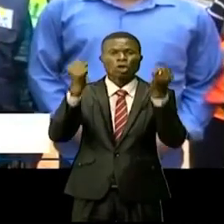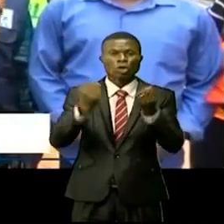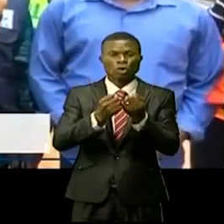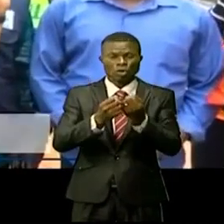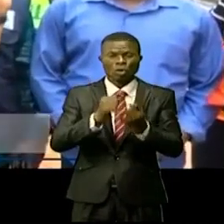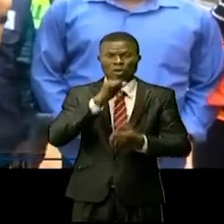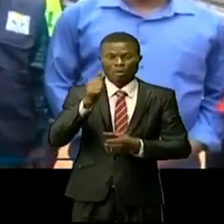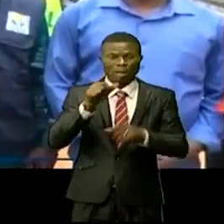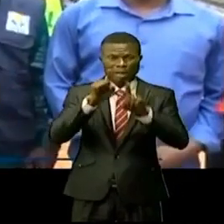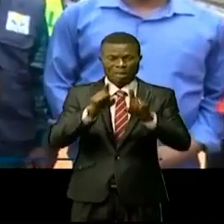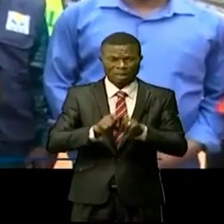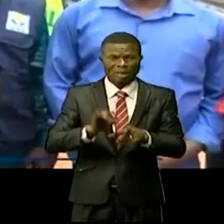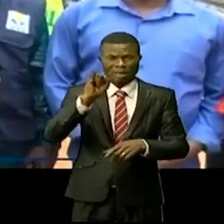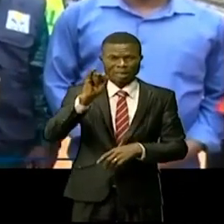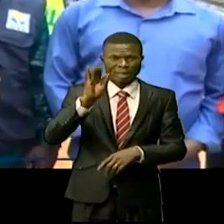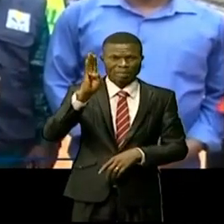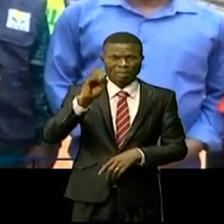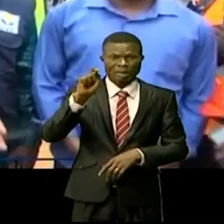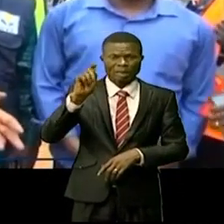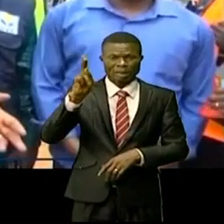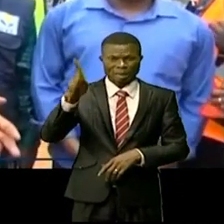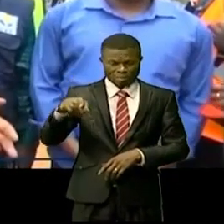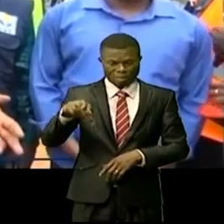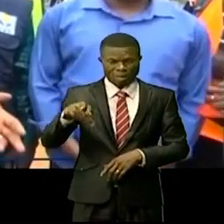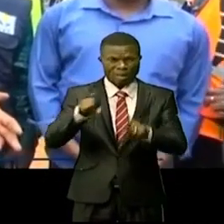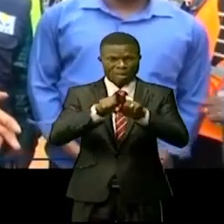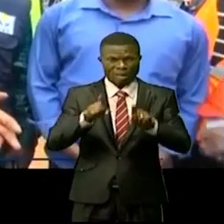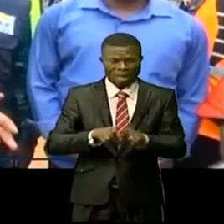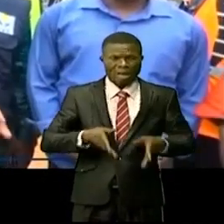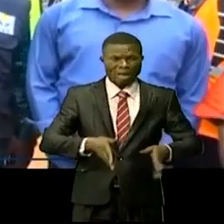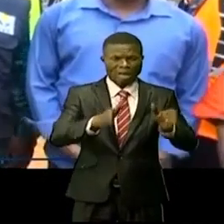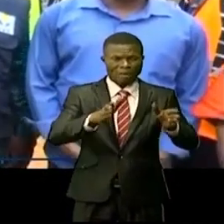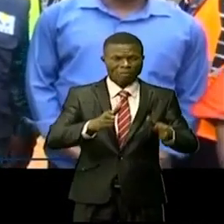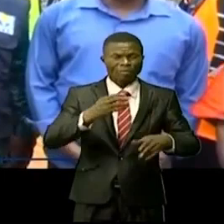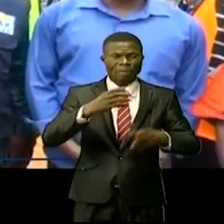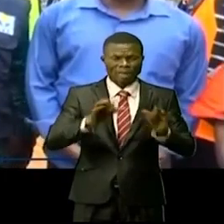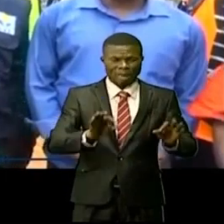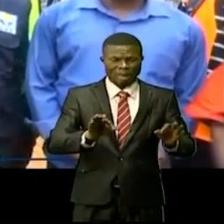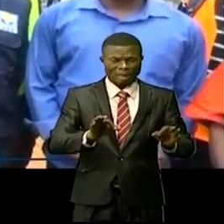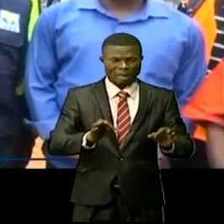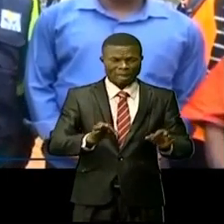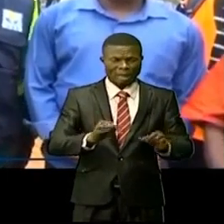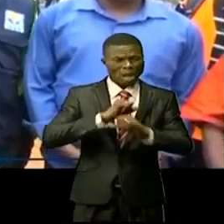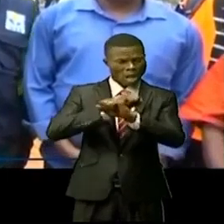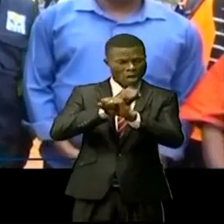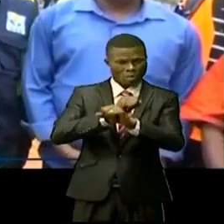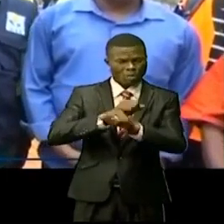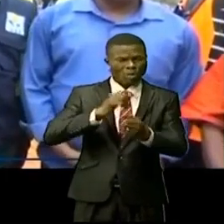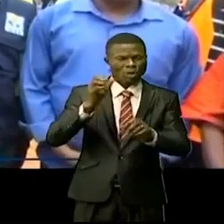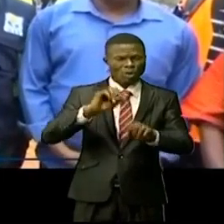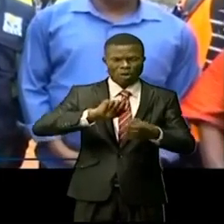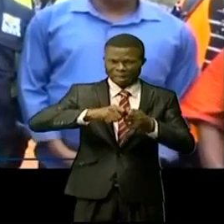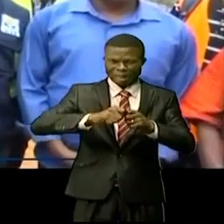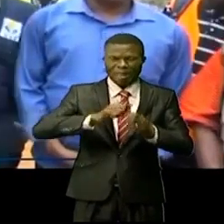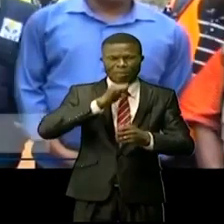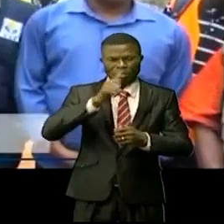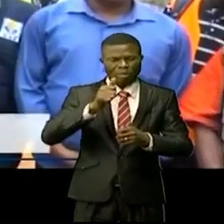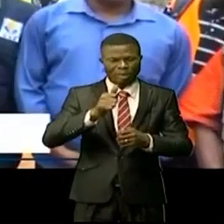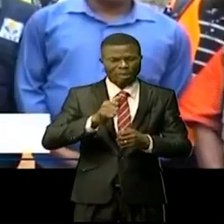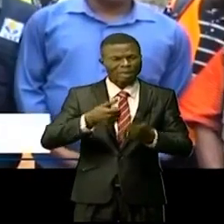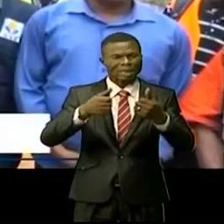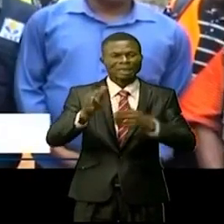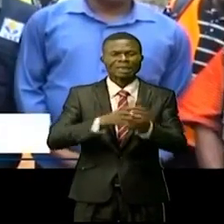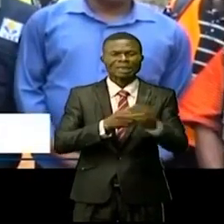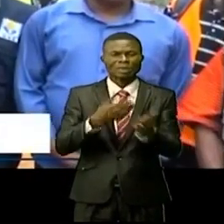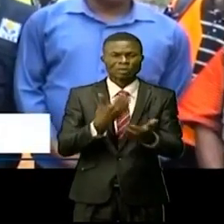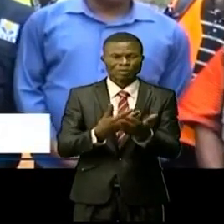bretal IBTP, la 18e avenue Kabondo. Et une route en terre battue, lorsqu'on ne la maintient pas, on ne l'entretient pas, elle n'a pas une longue durée. Et avec